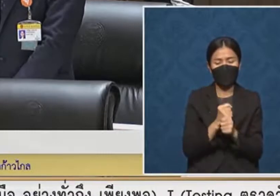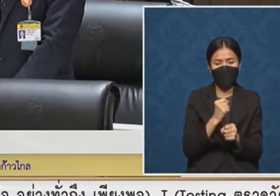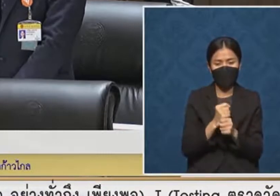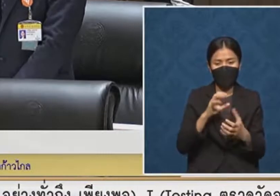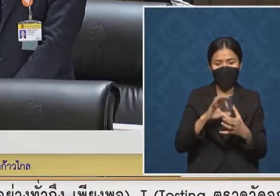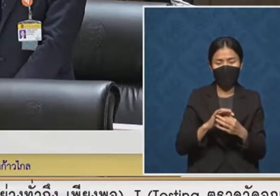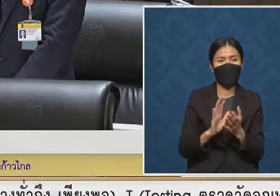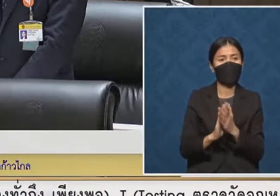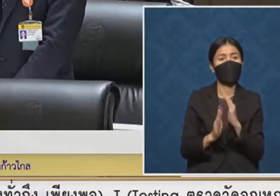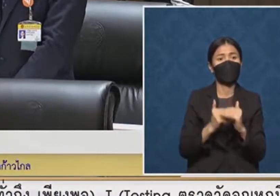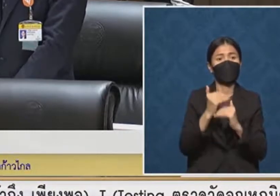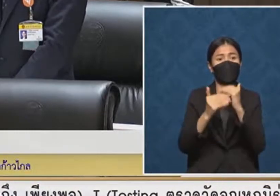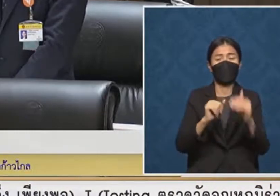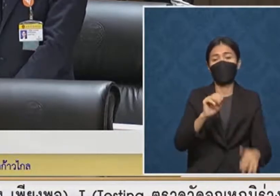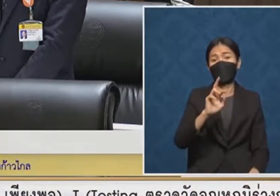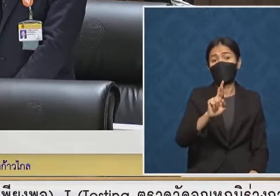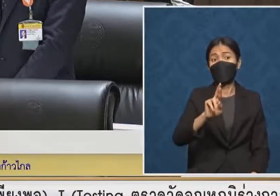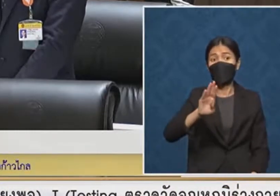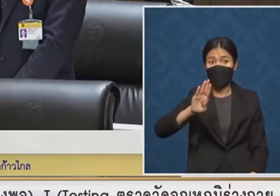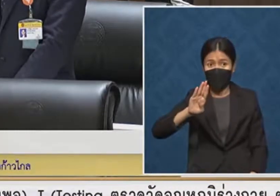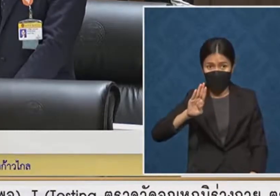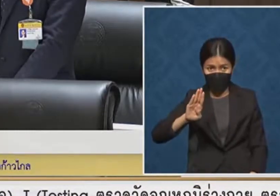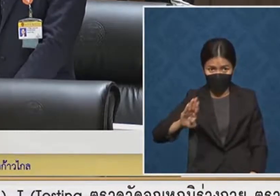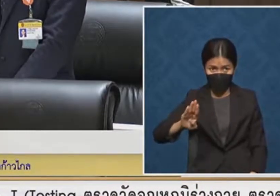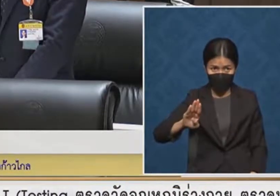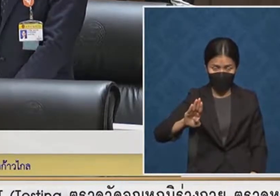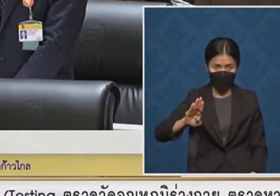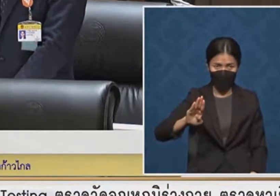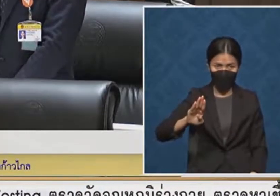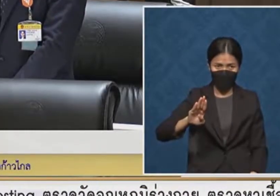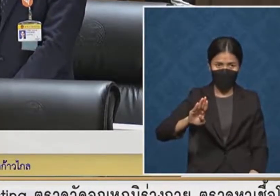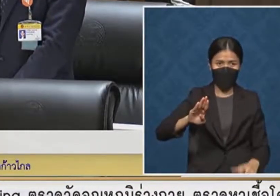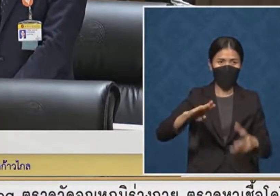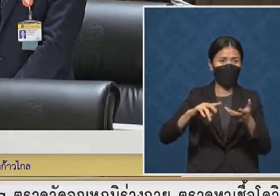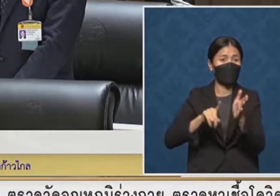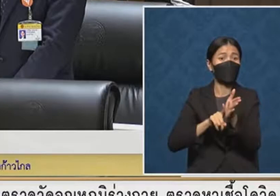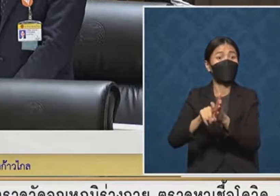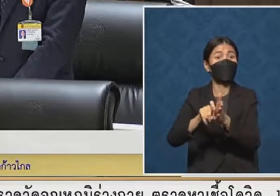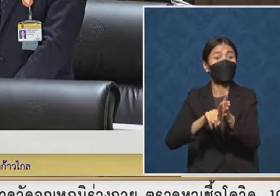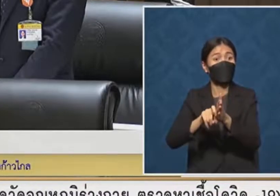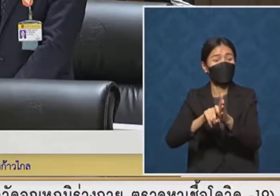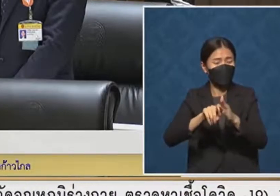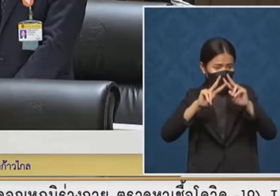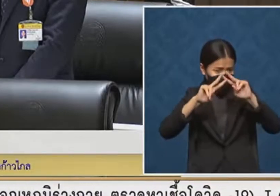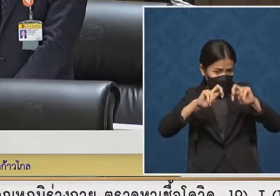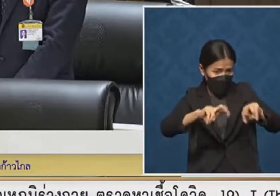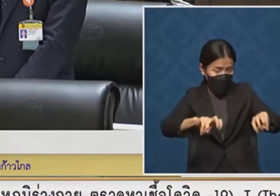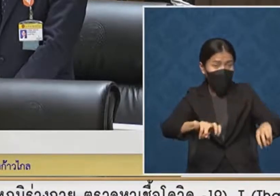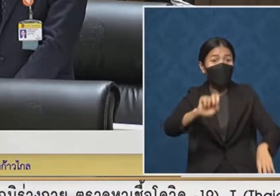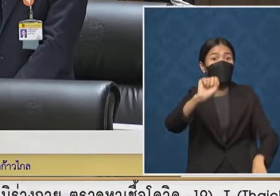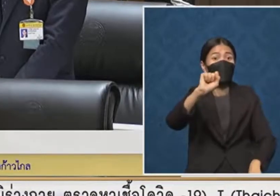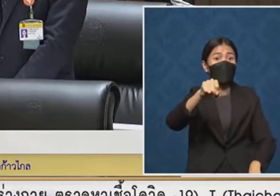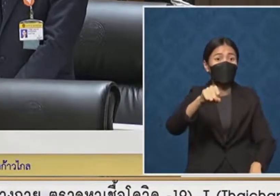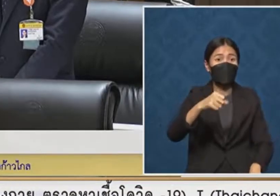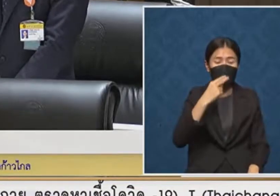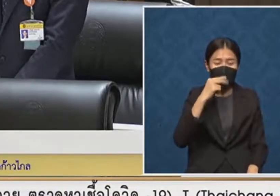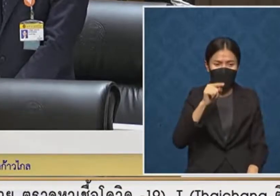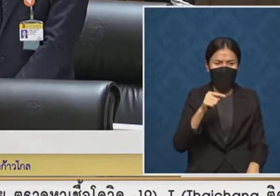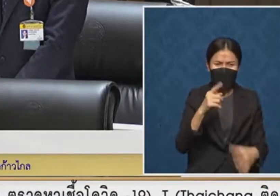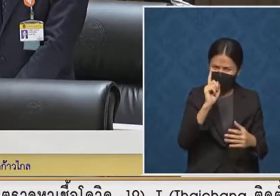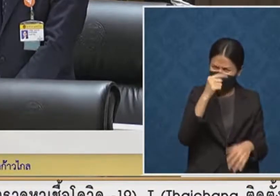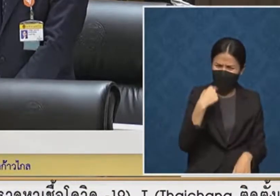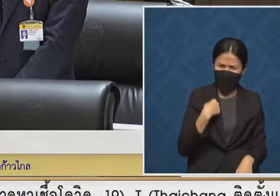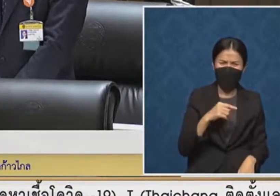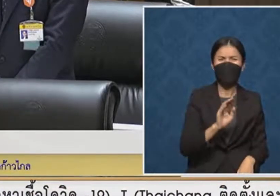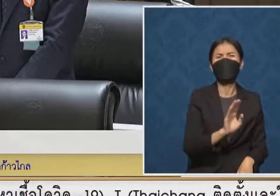อ 49 ลานบาซึของเดิมมไวรอยู่แล้ด้นะครับถ้าทนคดววายรสสมัยนี้มัชัหลดขนาจะเจอหน่วยงานรัสได้เนี่ยผมวามไม่